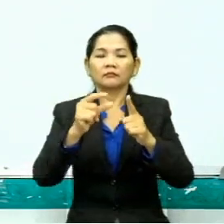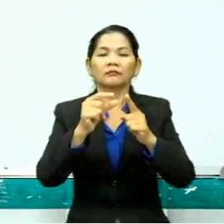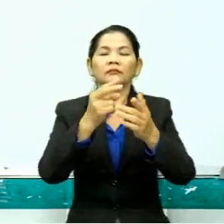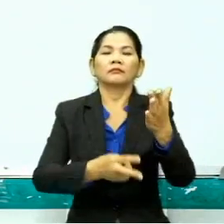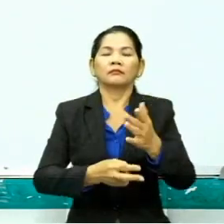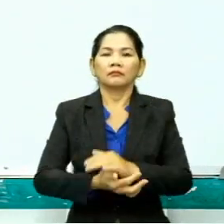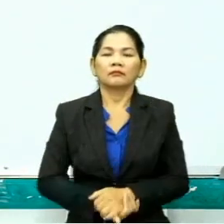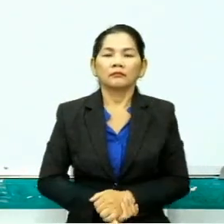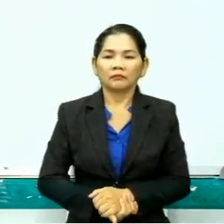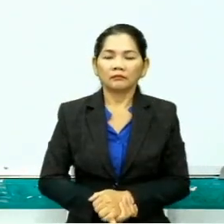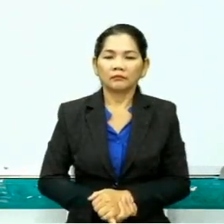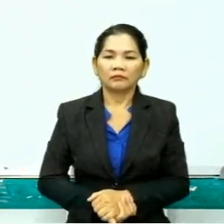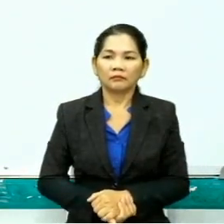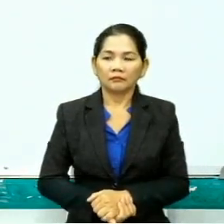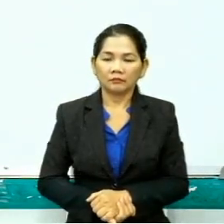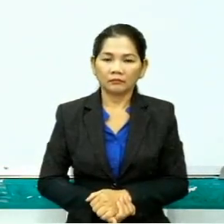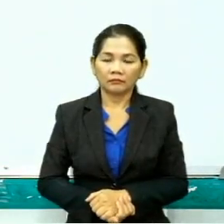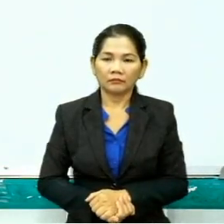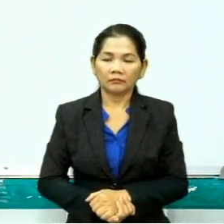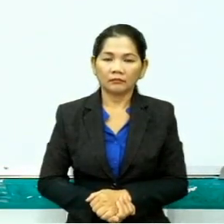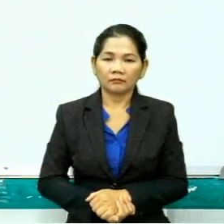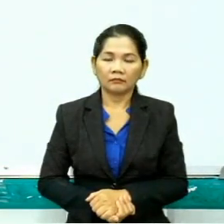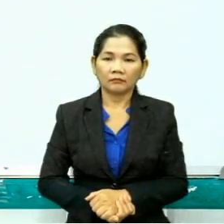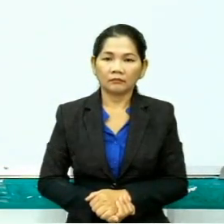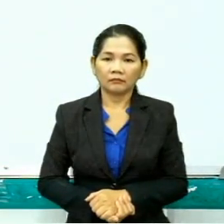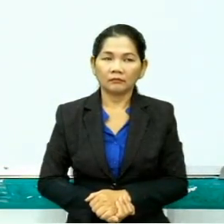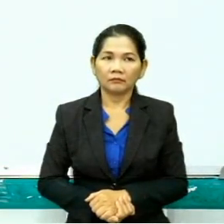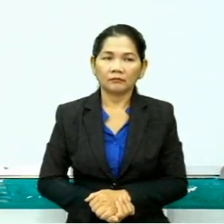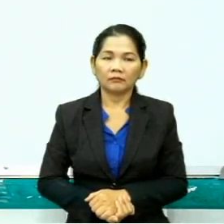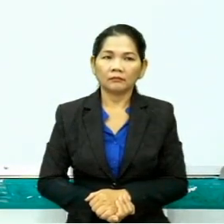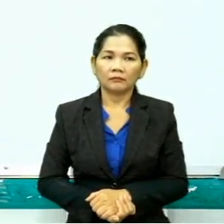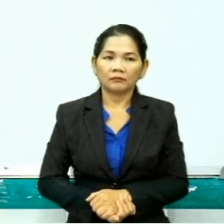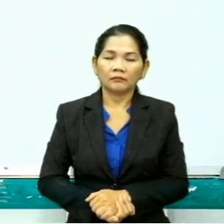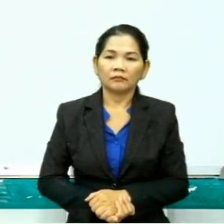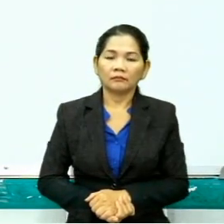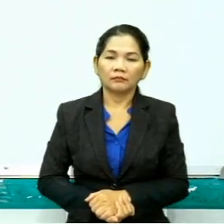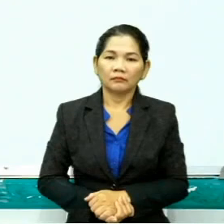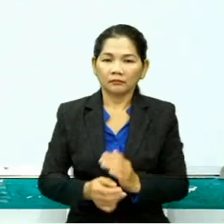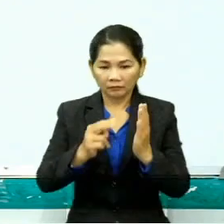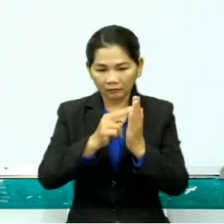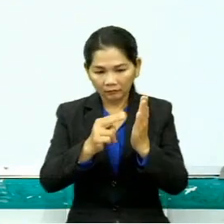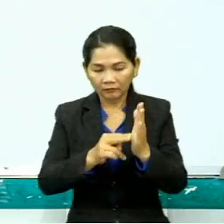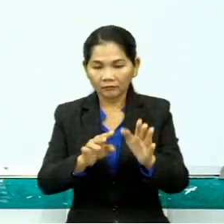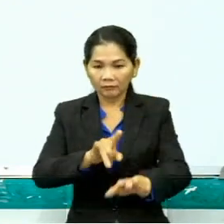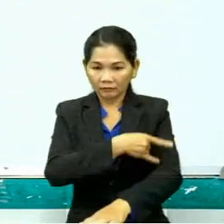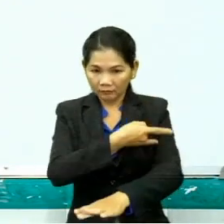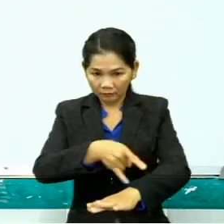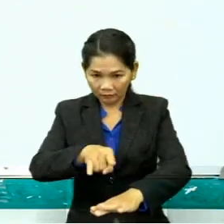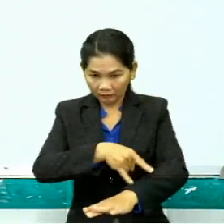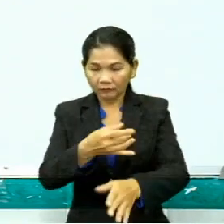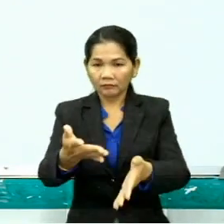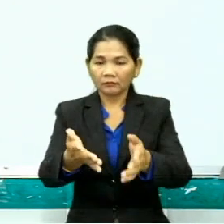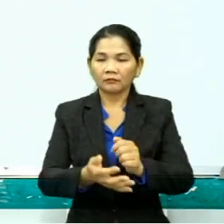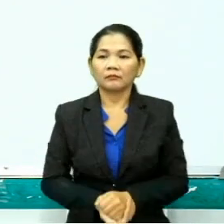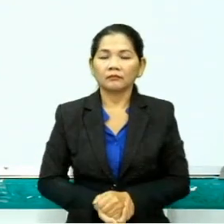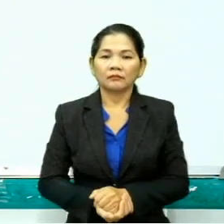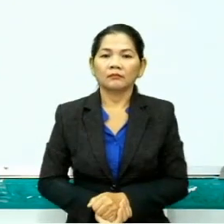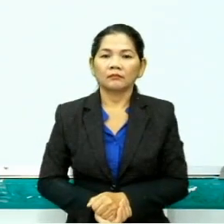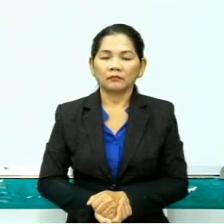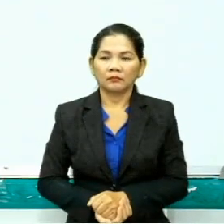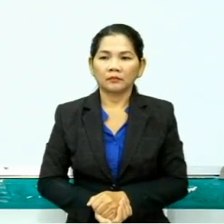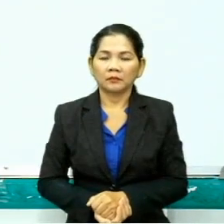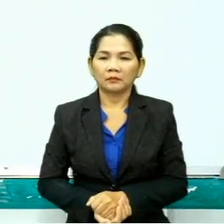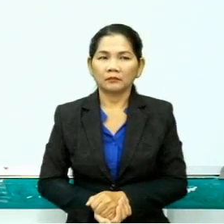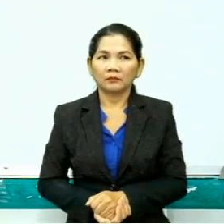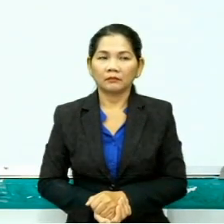với dọa toàn đắng là con á tỏ lấy dương một mơ nâng khăn ông chà ạ tập bọt mê sâu được bảo dương dương mưa cái lại là tới